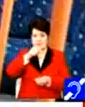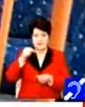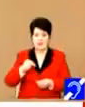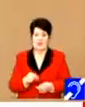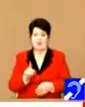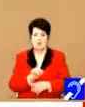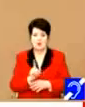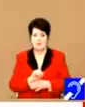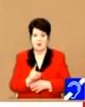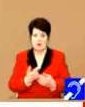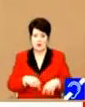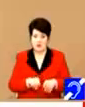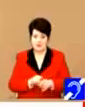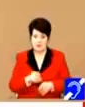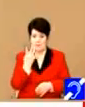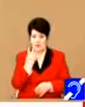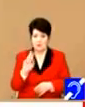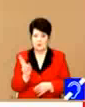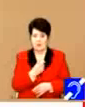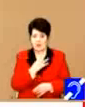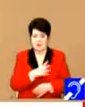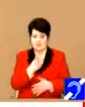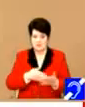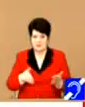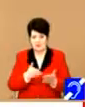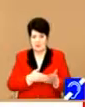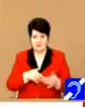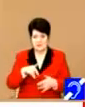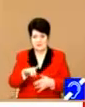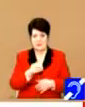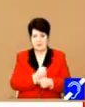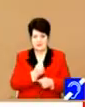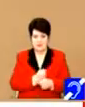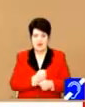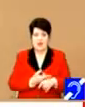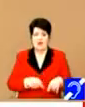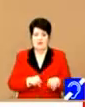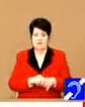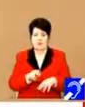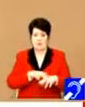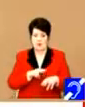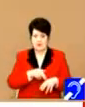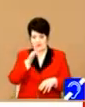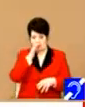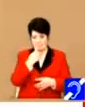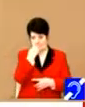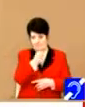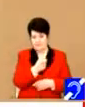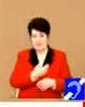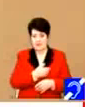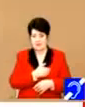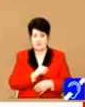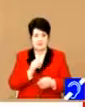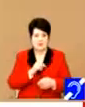normelor. Astfel, pentru 4 troleibuze a fost anulată ieșirea pe rută din motive tehnice. Poliția Chișinău vrea astfel să prevină accidentele rutiere